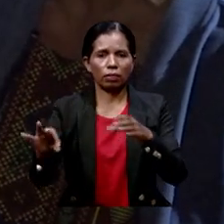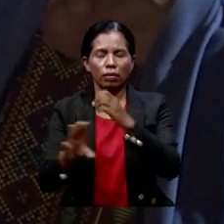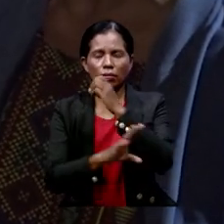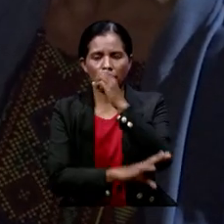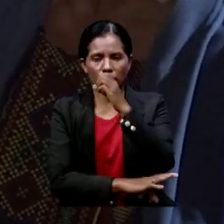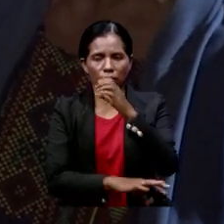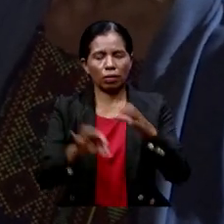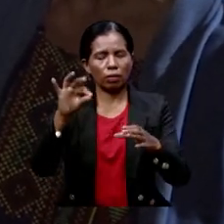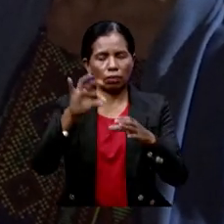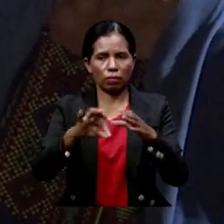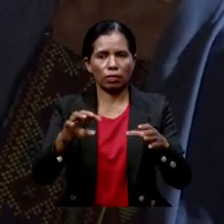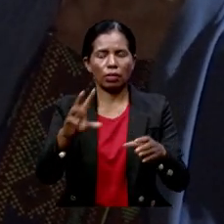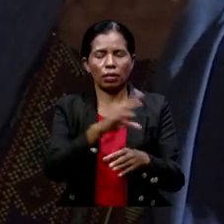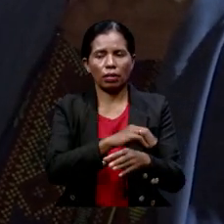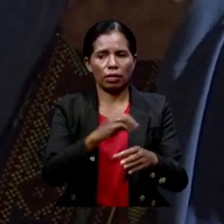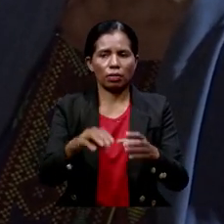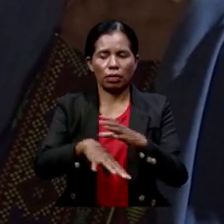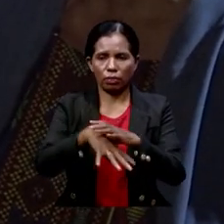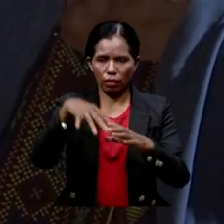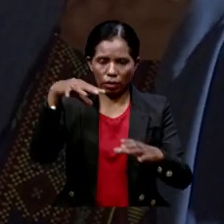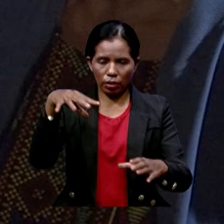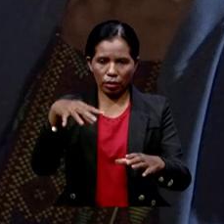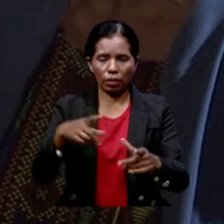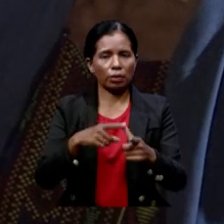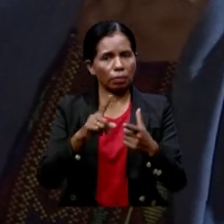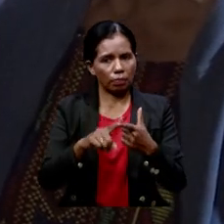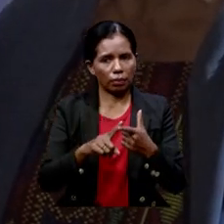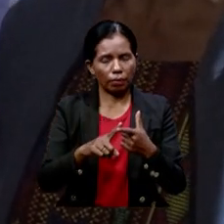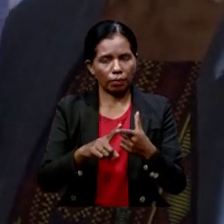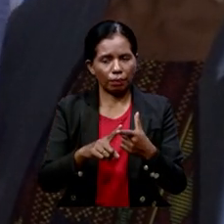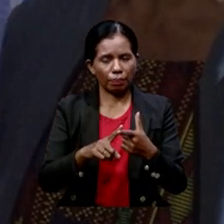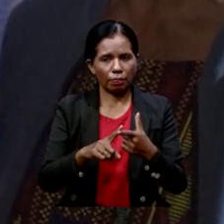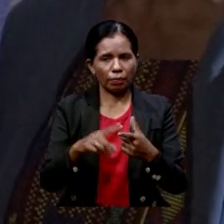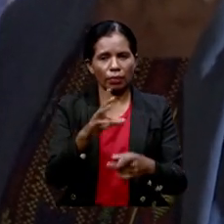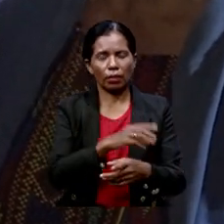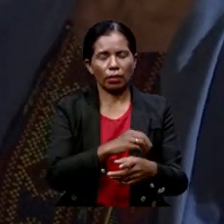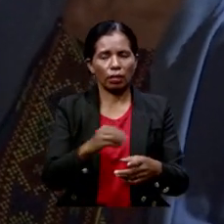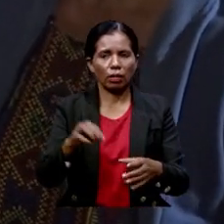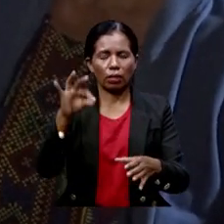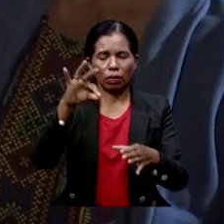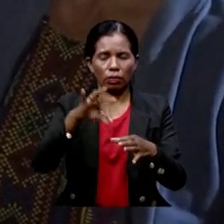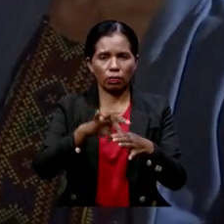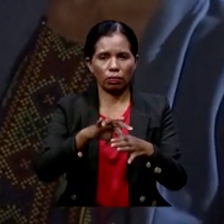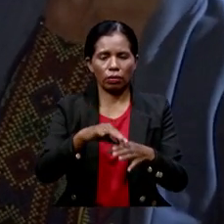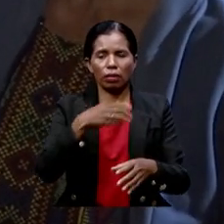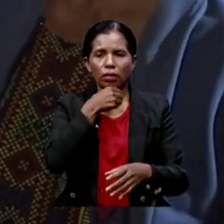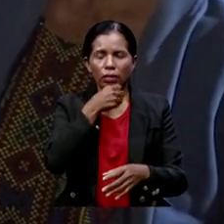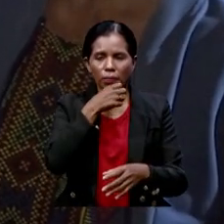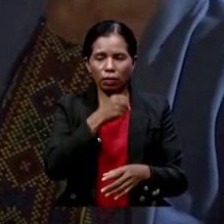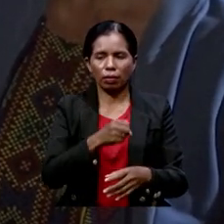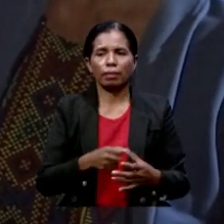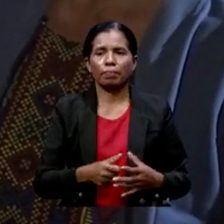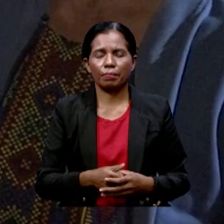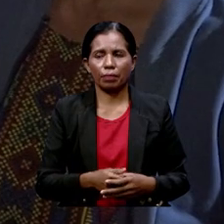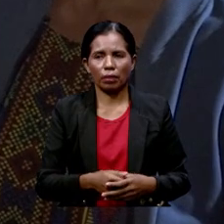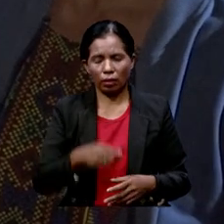buah, kuda malus, ai farina, depois produtasa tanzarinya, tanzarinya.